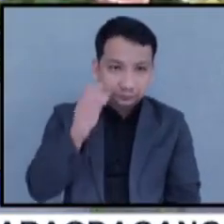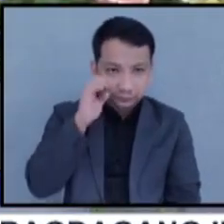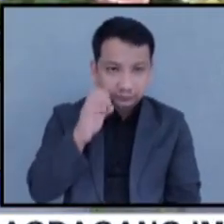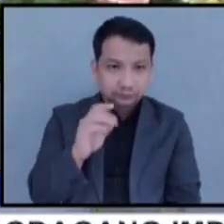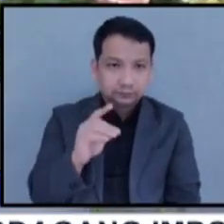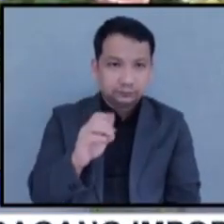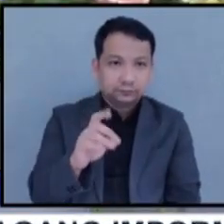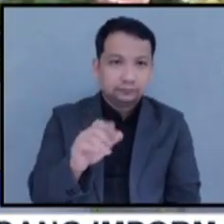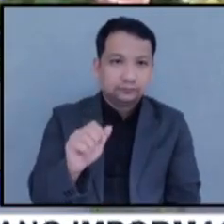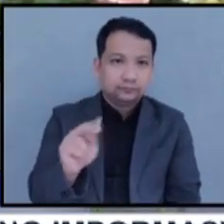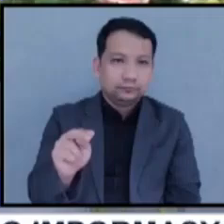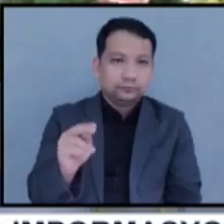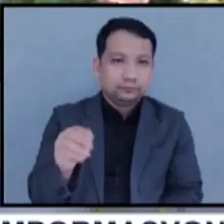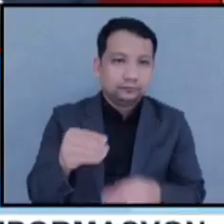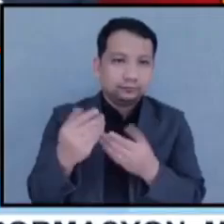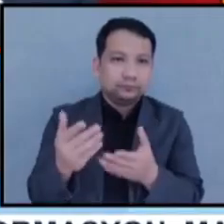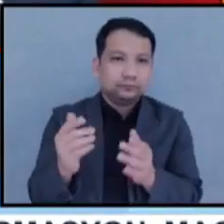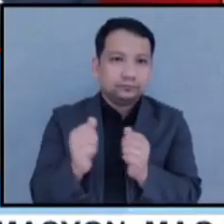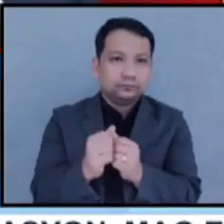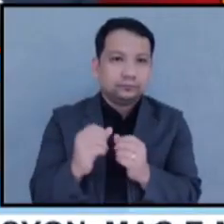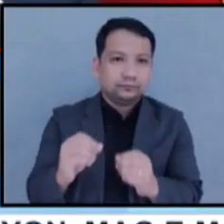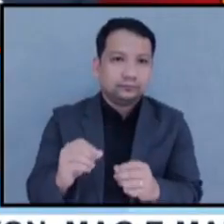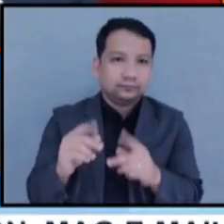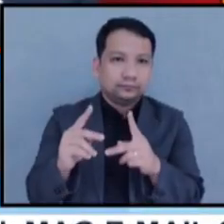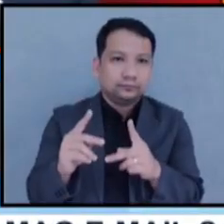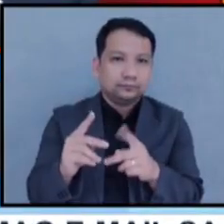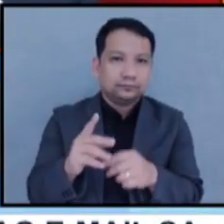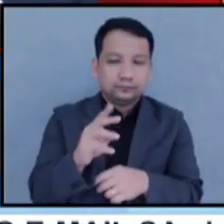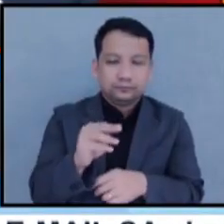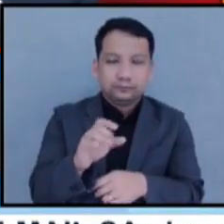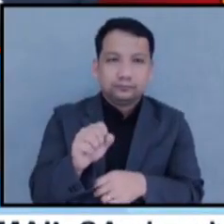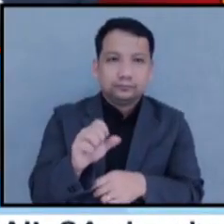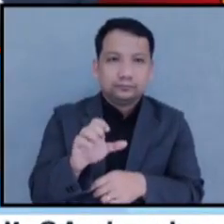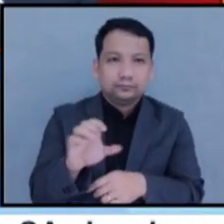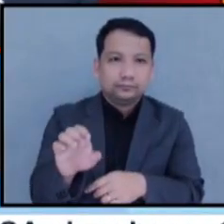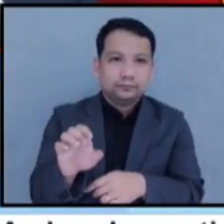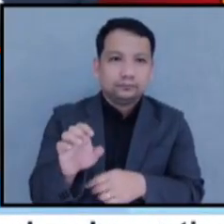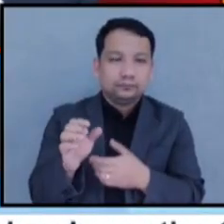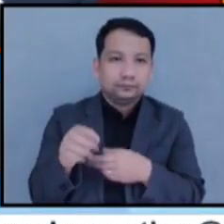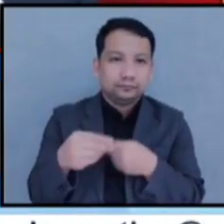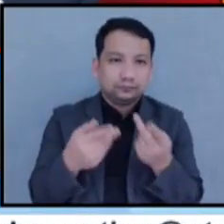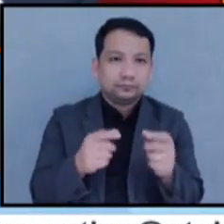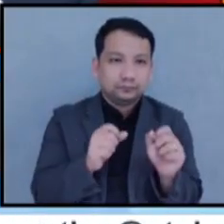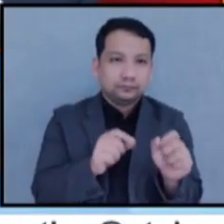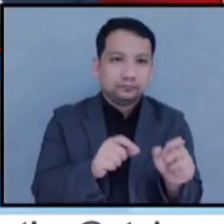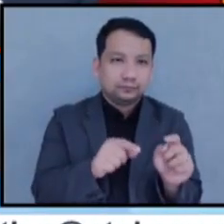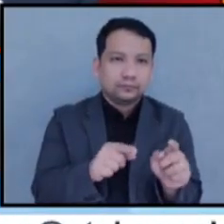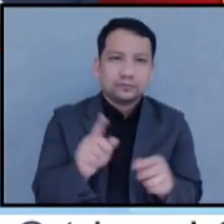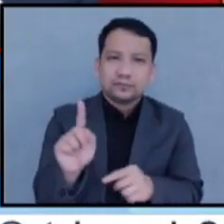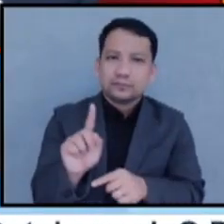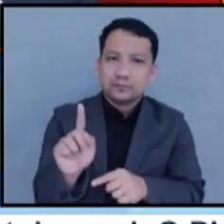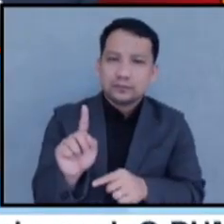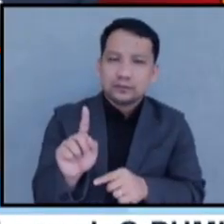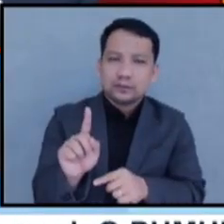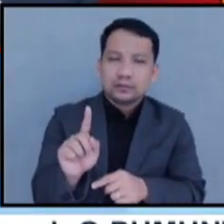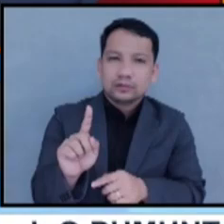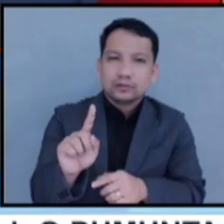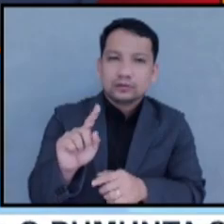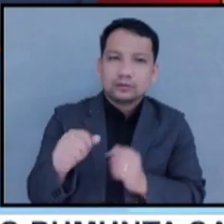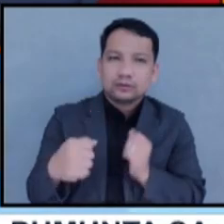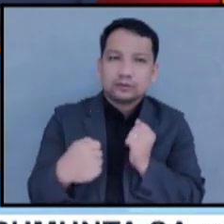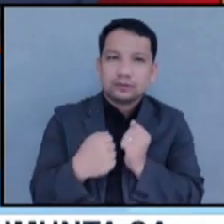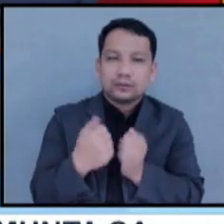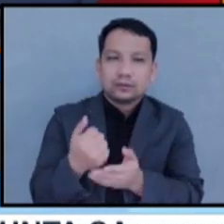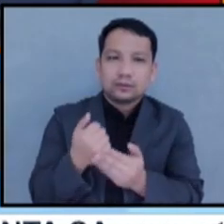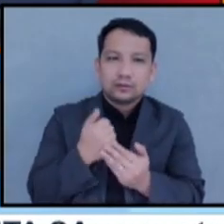sa pagbibigay ng opportunity sa mga MSMEs na makapagtinda, ano pa ba yung iba pang tulong na ibinibigay ng